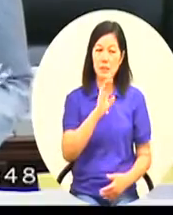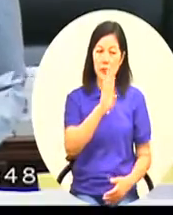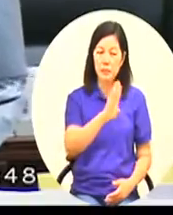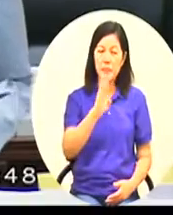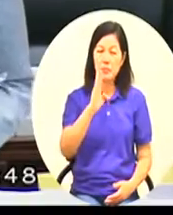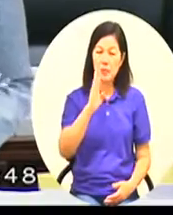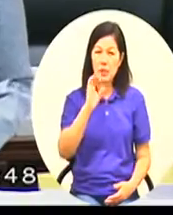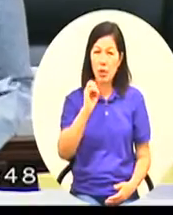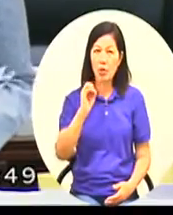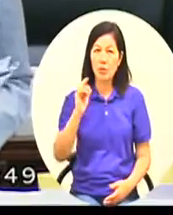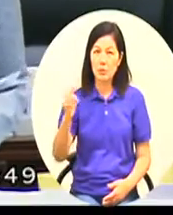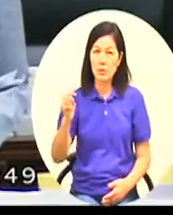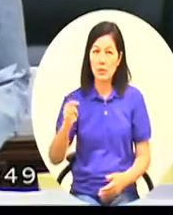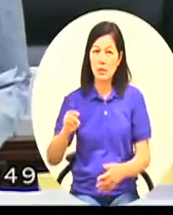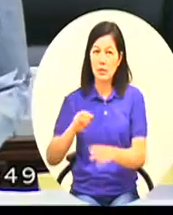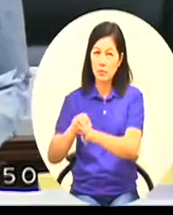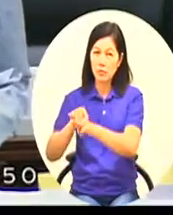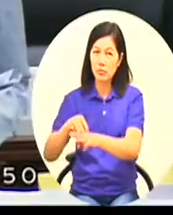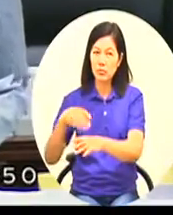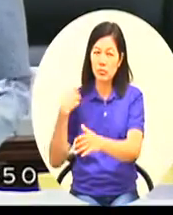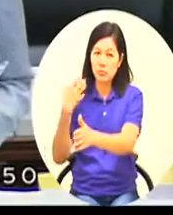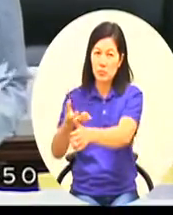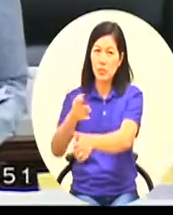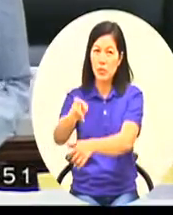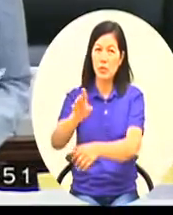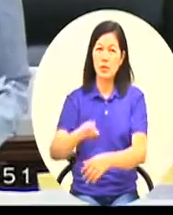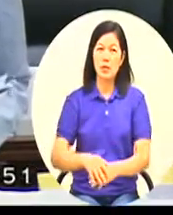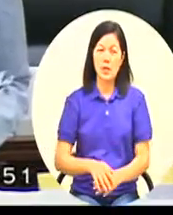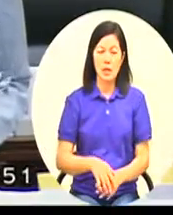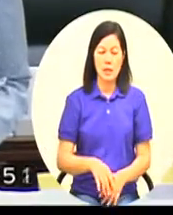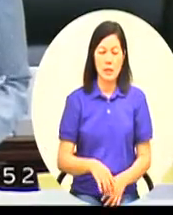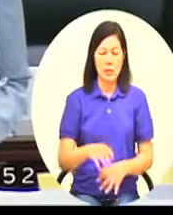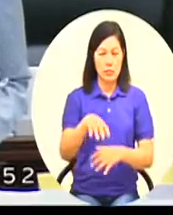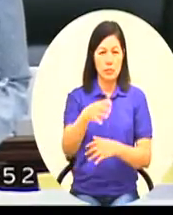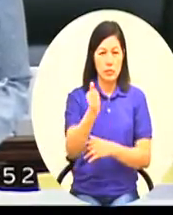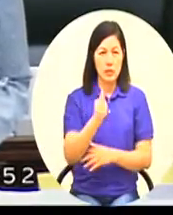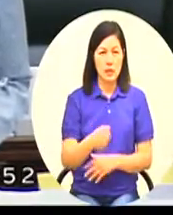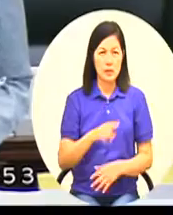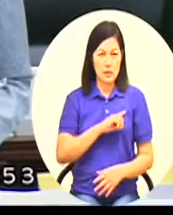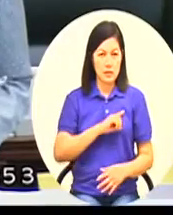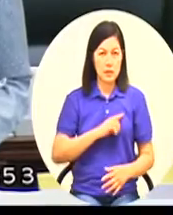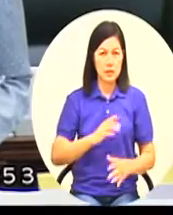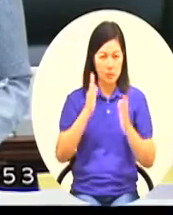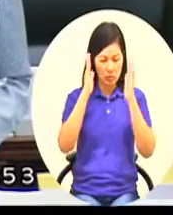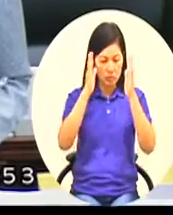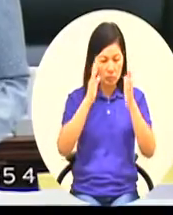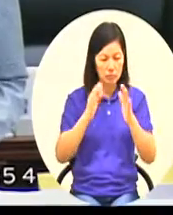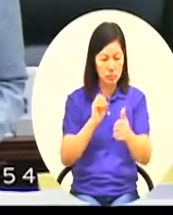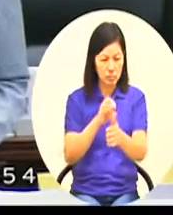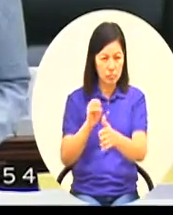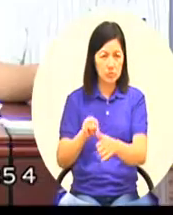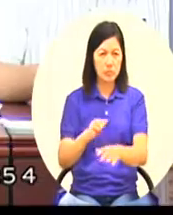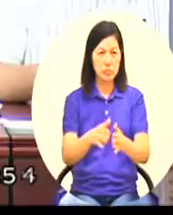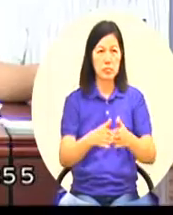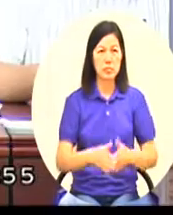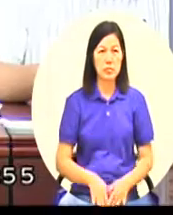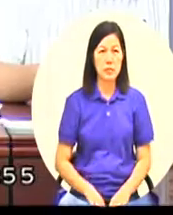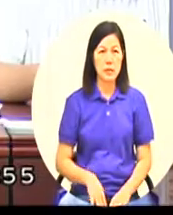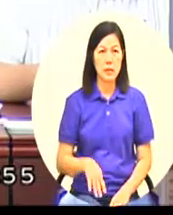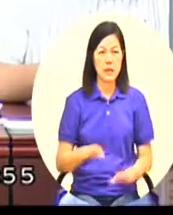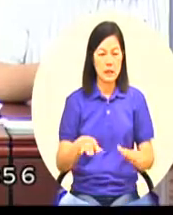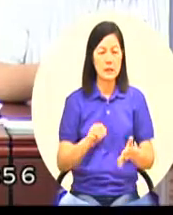的，所以我也希望说局长这一块你也能够多多用心去讲一下。 是，这个部分跟议员再报告一